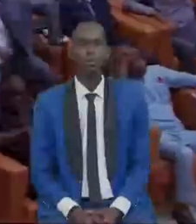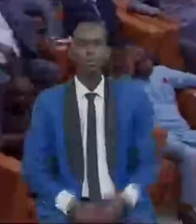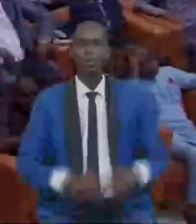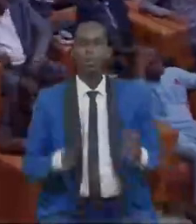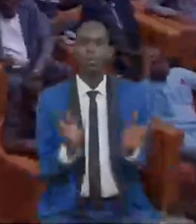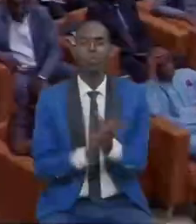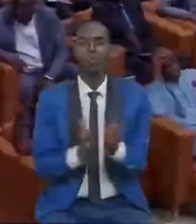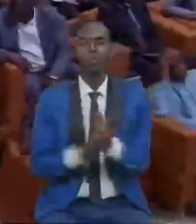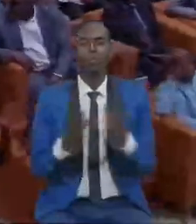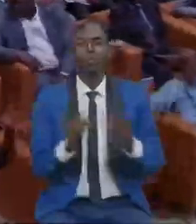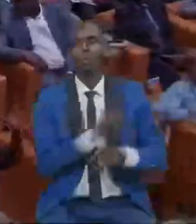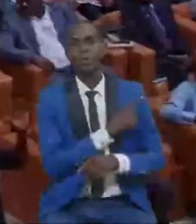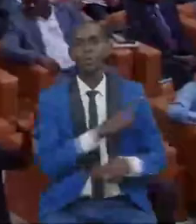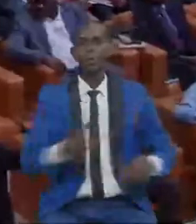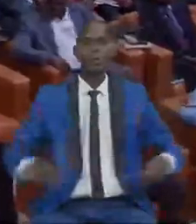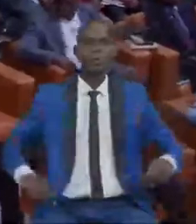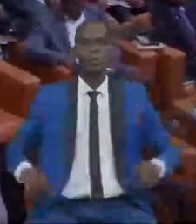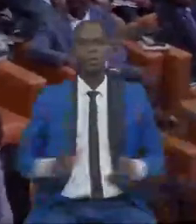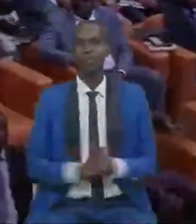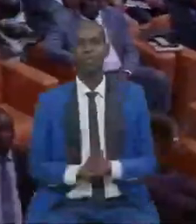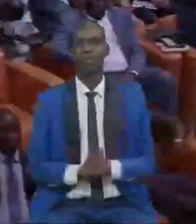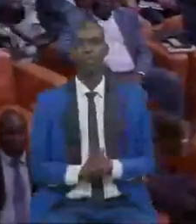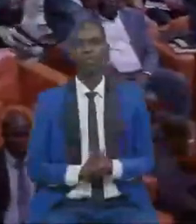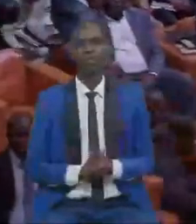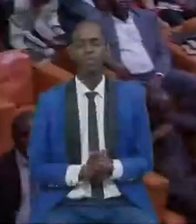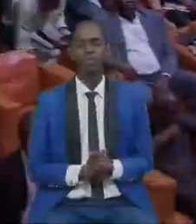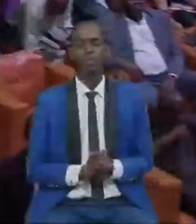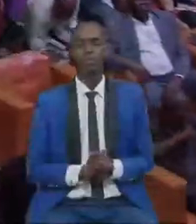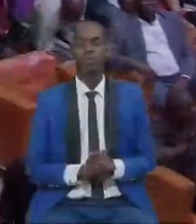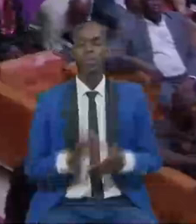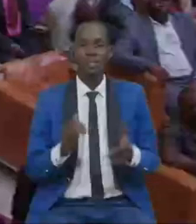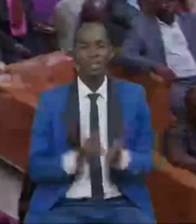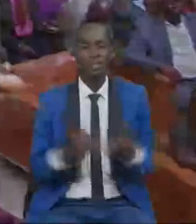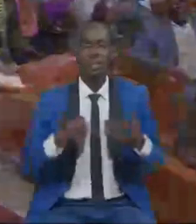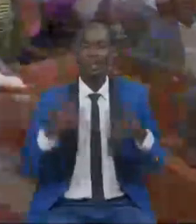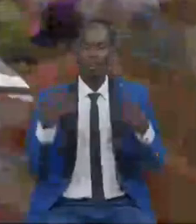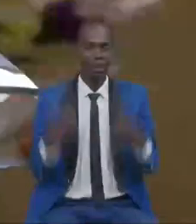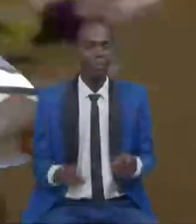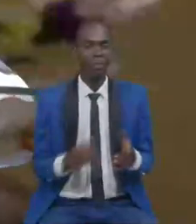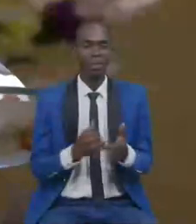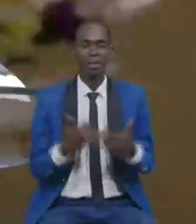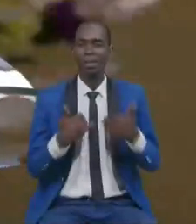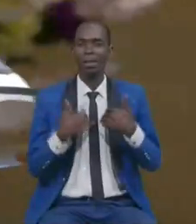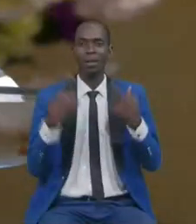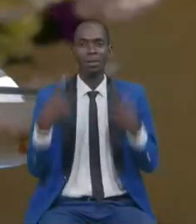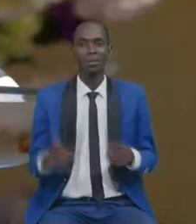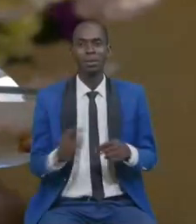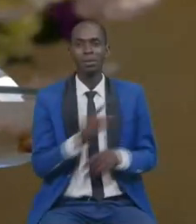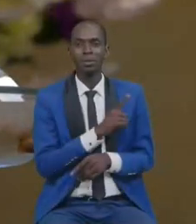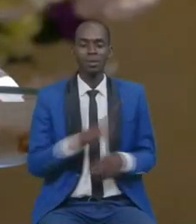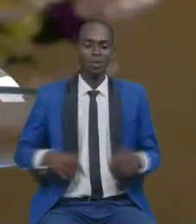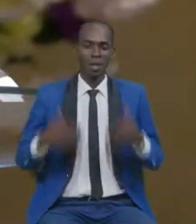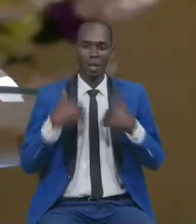Gloire à Dieu! C'est fait! C'est fait! C'est fait! Dieu t'a touché